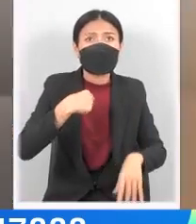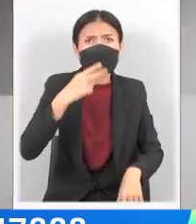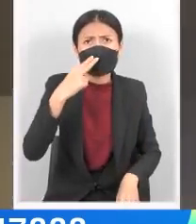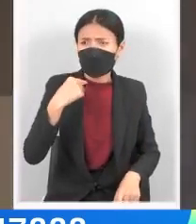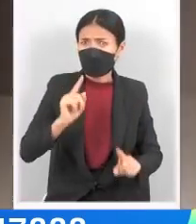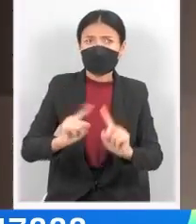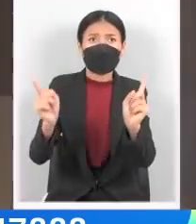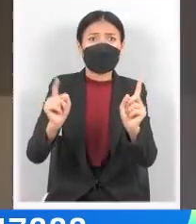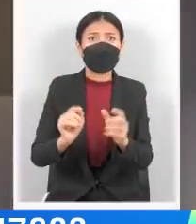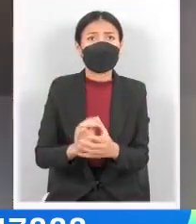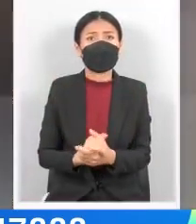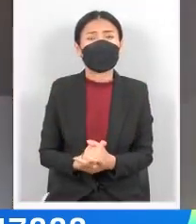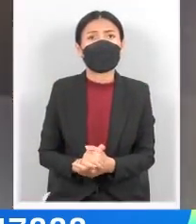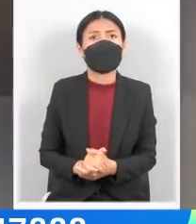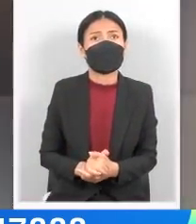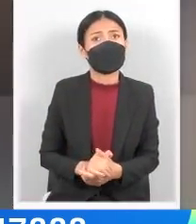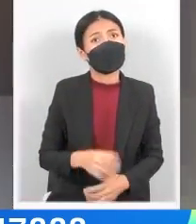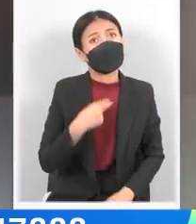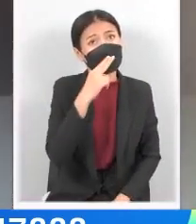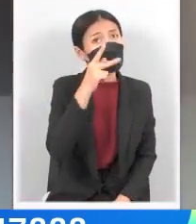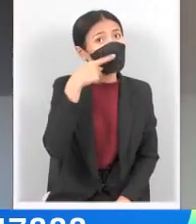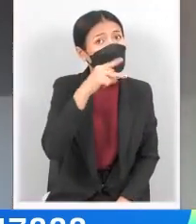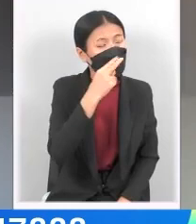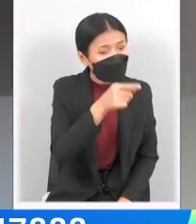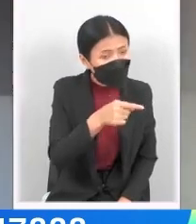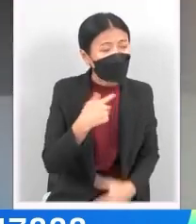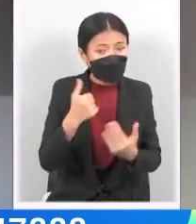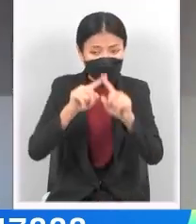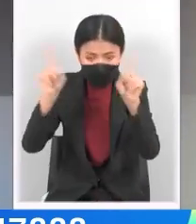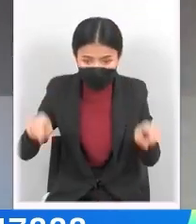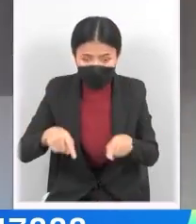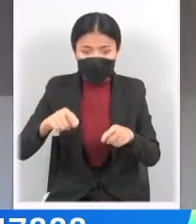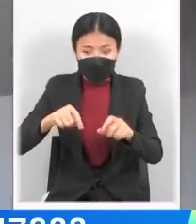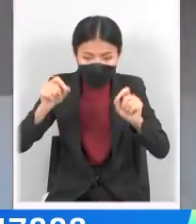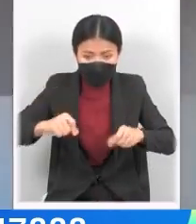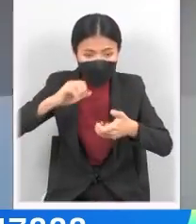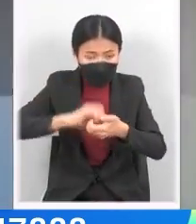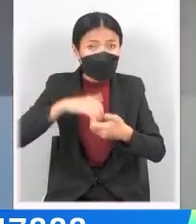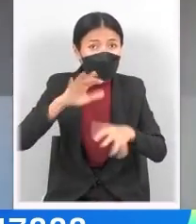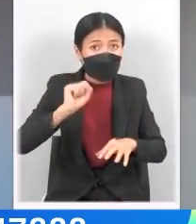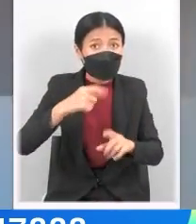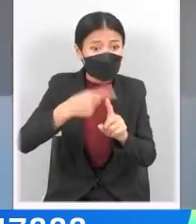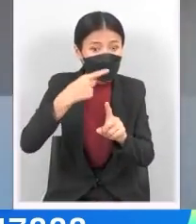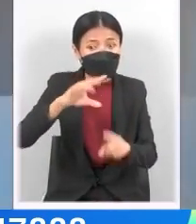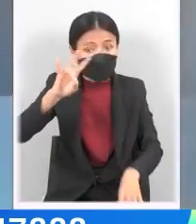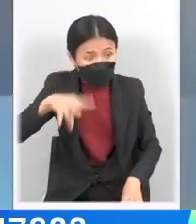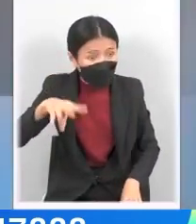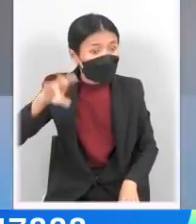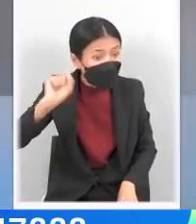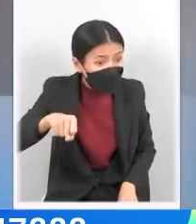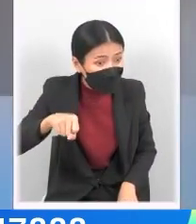าฟังนะป้าให้เขาเช่าบ้านเนี่ยป้าเซ็นสัญญาแล้วปีนึง 7,000 อีกวันนึงมาป้ามาขอขึ้น 13,000 เขาก็ให้อะ